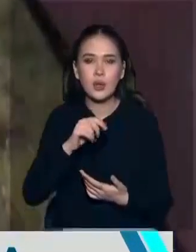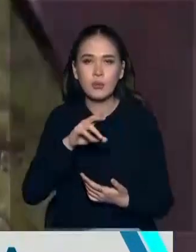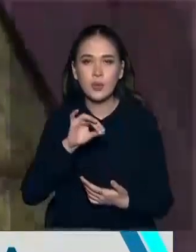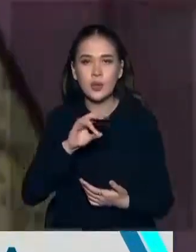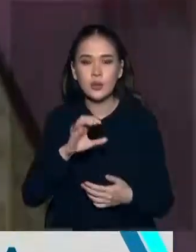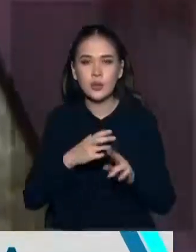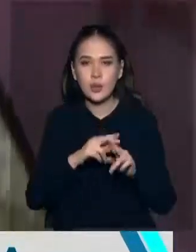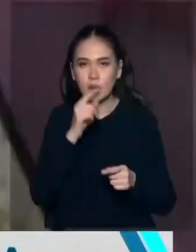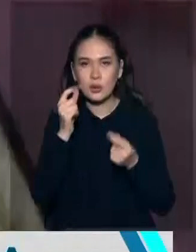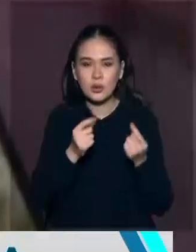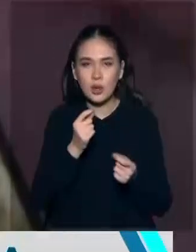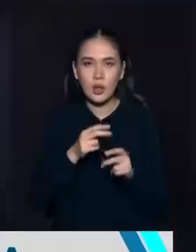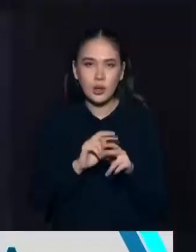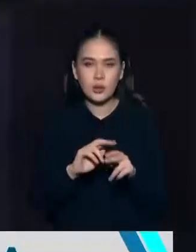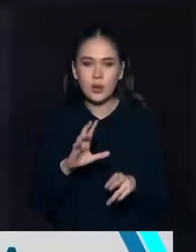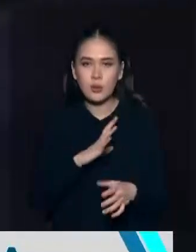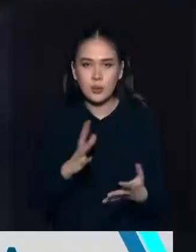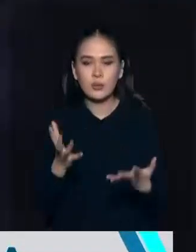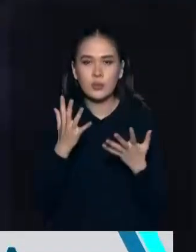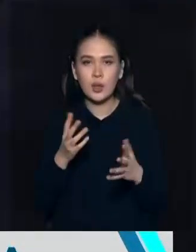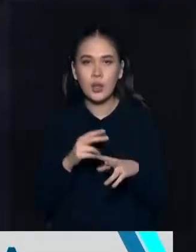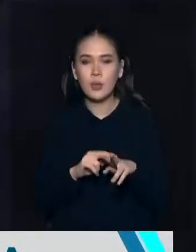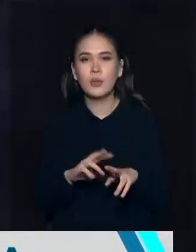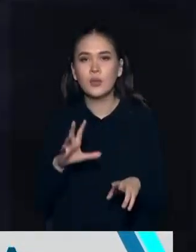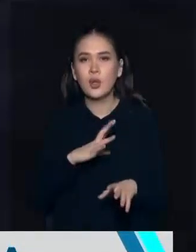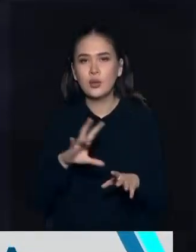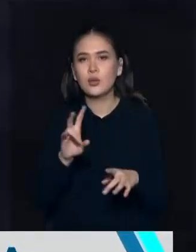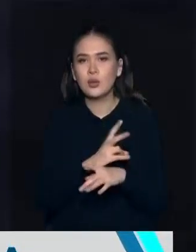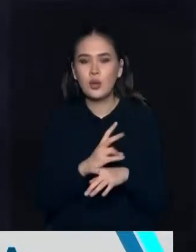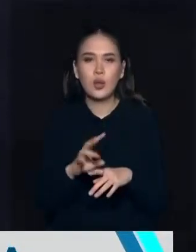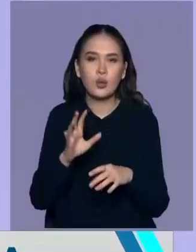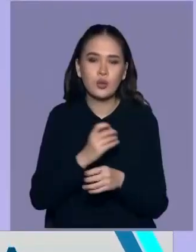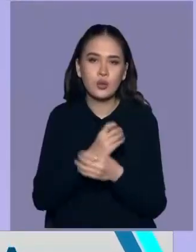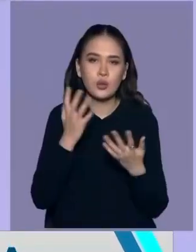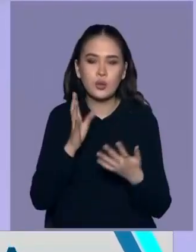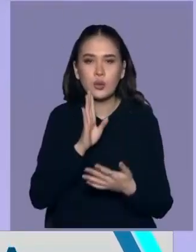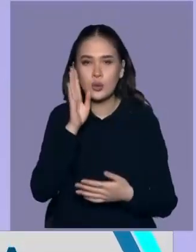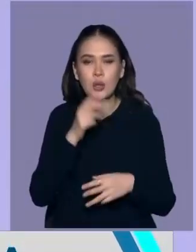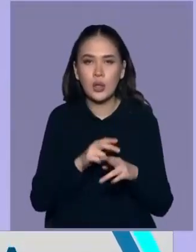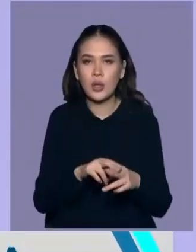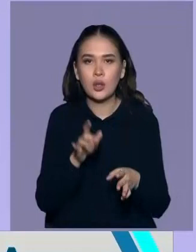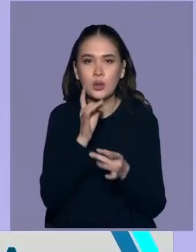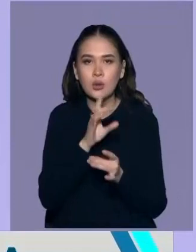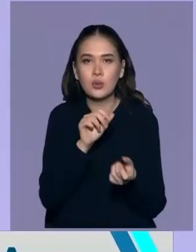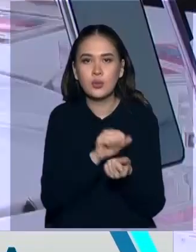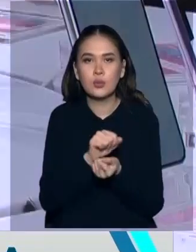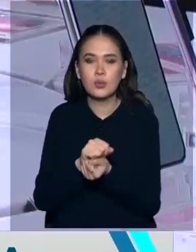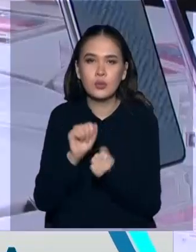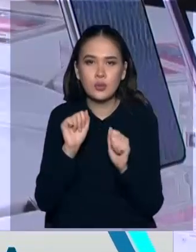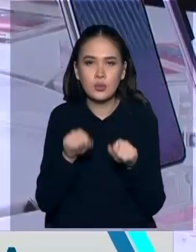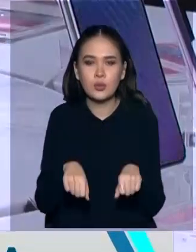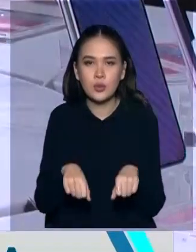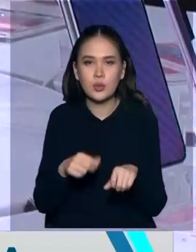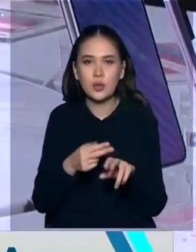кескелген ұсақ бөлшекті айнада етіп көрсетеді. Мейлі күн, мейлі түн болсын, әрбір сәтті сол күйінде таспаға түсіре алады. Цифра